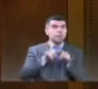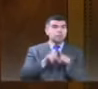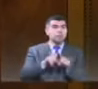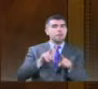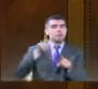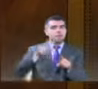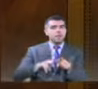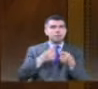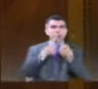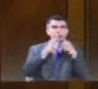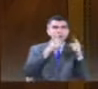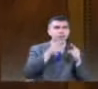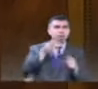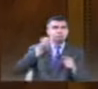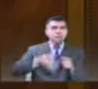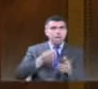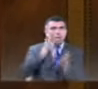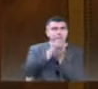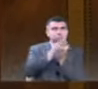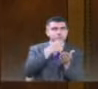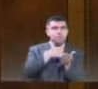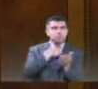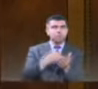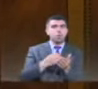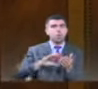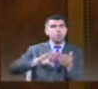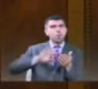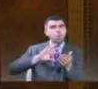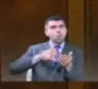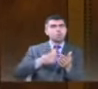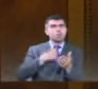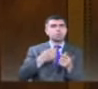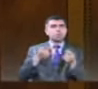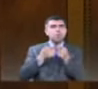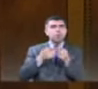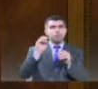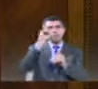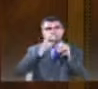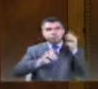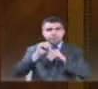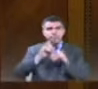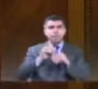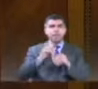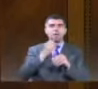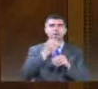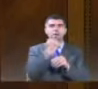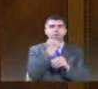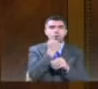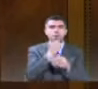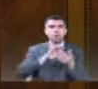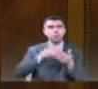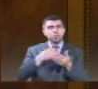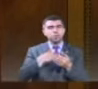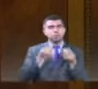وهي كثيرة، وعندنا بفضل الله سبحانه وتعالى القدرة أن نقول أنه هنالك اختلالات وهنالك ضعف وهنالك تقصير وهنالك حتى